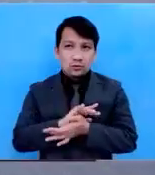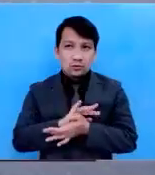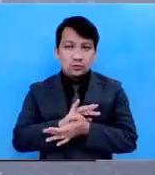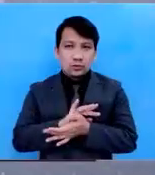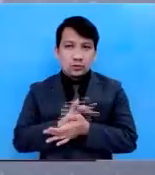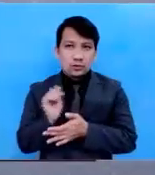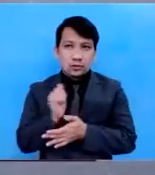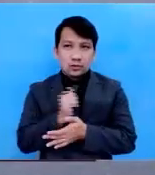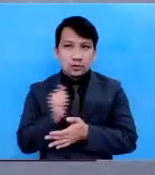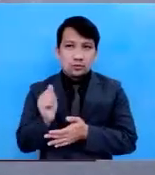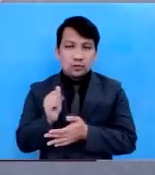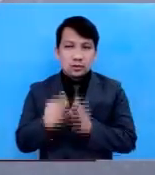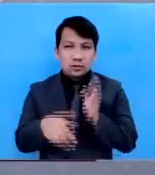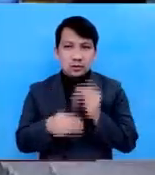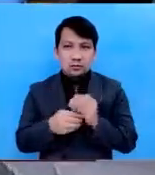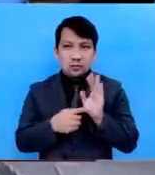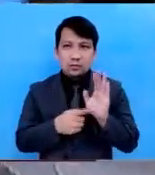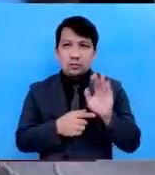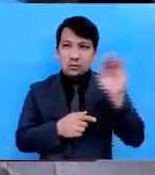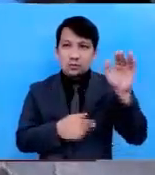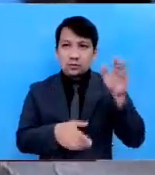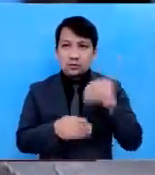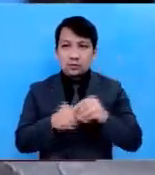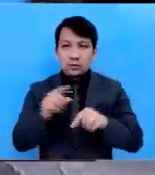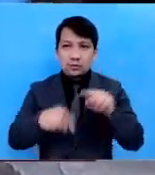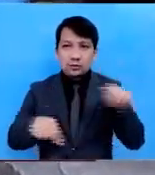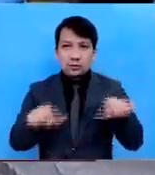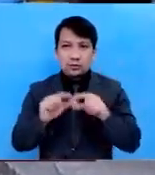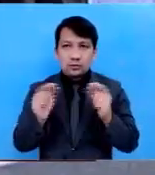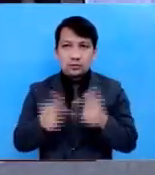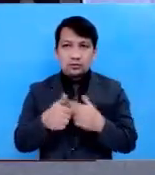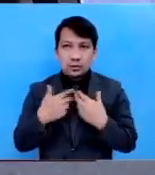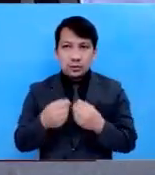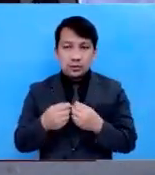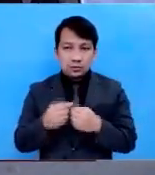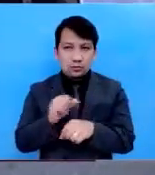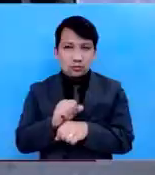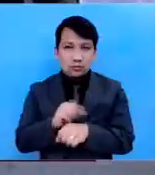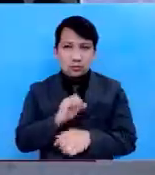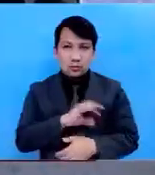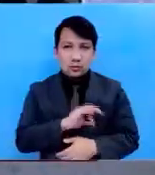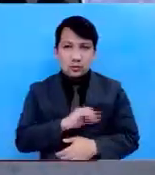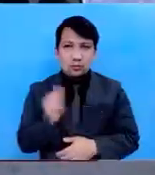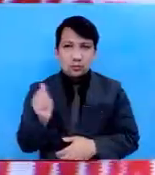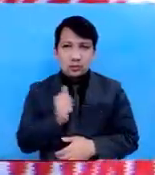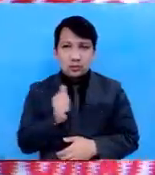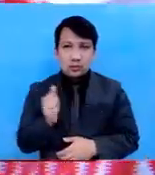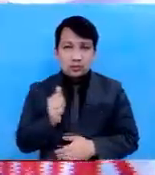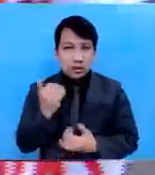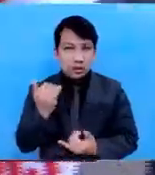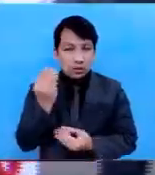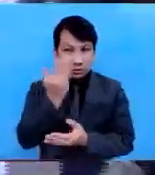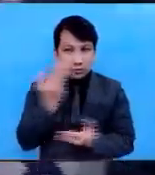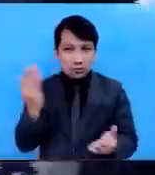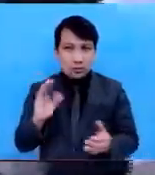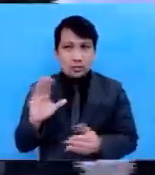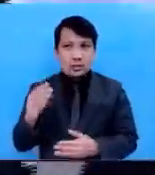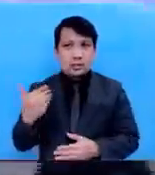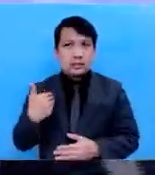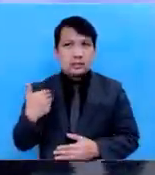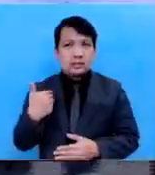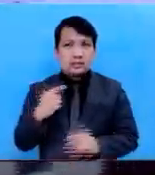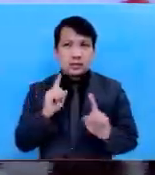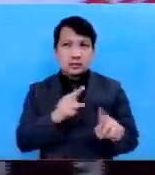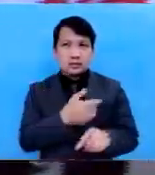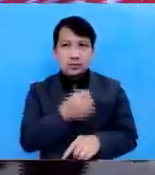Bukod sa sahod, ipinanawagan ng iba't ibang grupo ng mga health workers ang mga benepisyo at allowance na hanggang ngayon ay hindi pa rin nila nakukuha